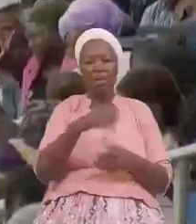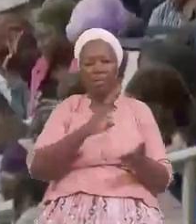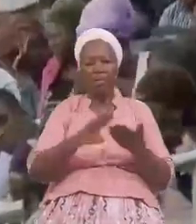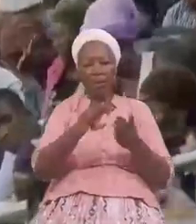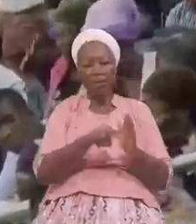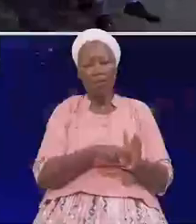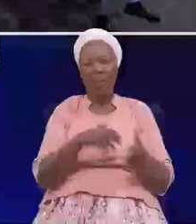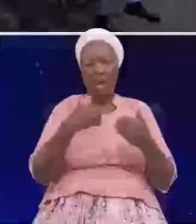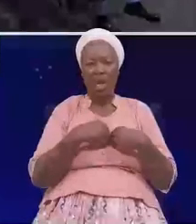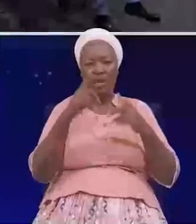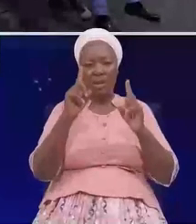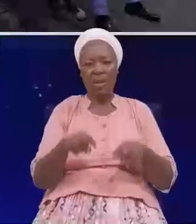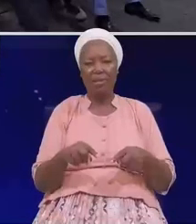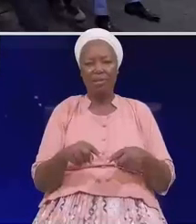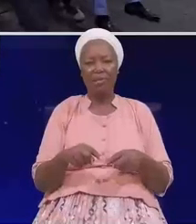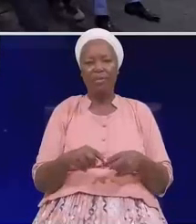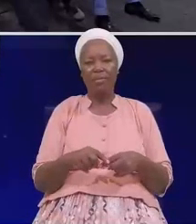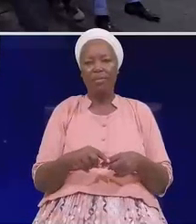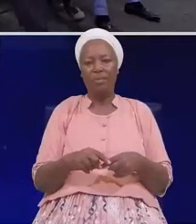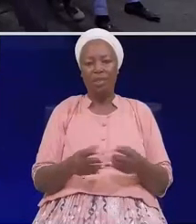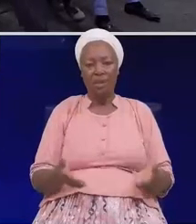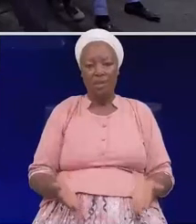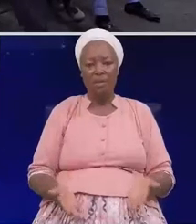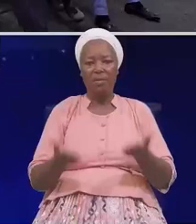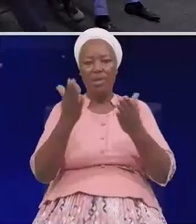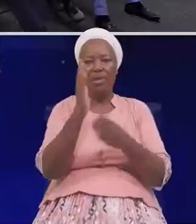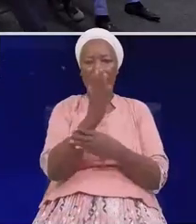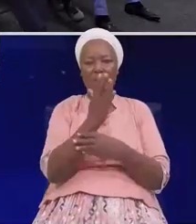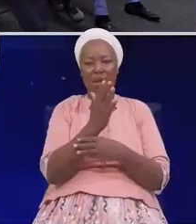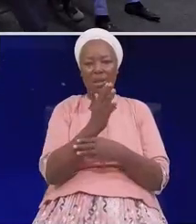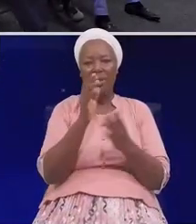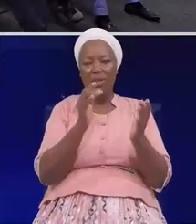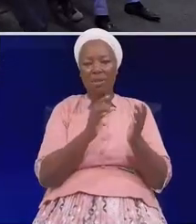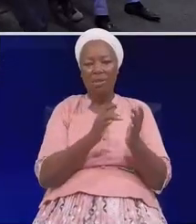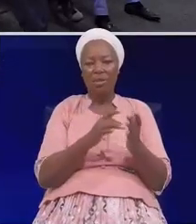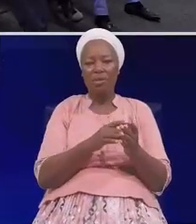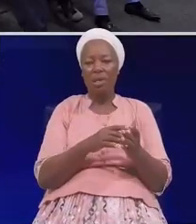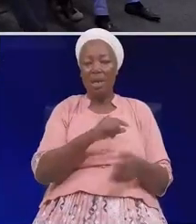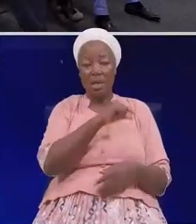venu. Lève ta main. La culpabilité